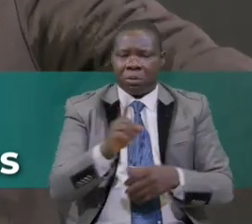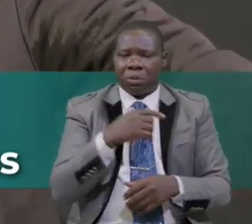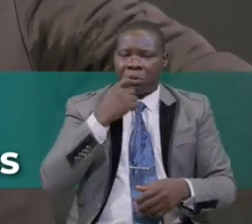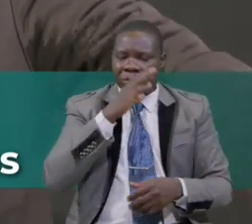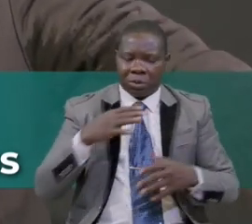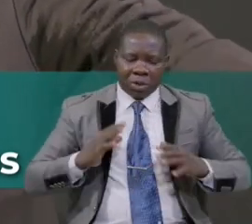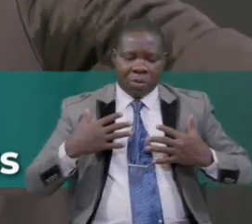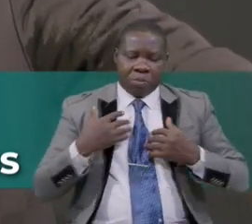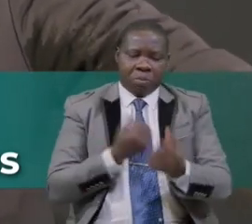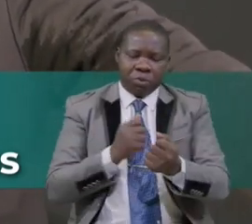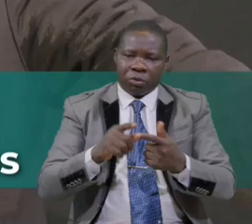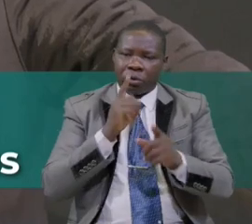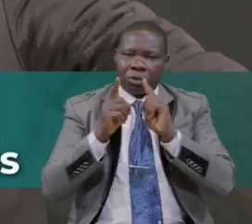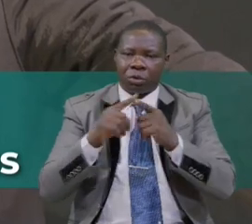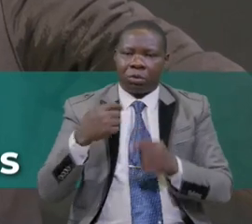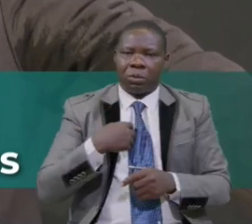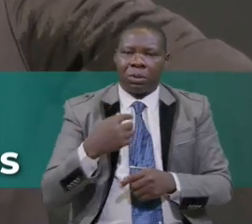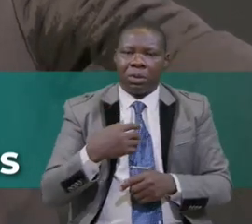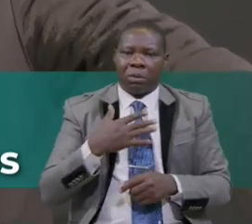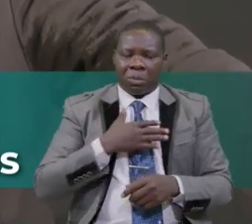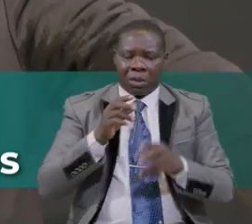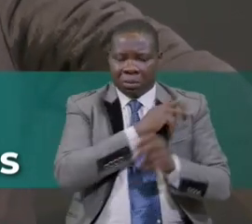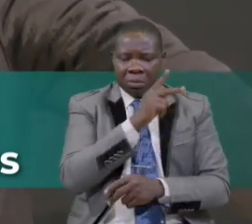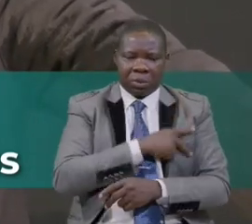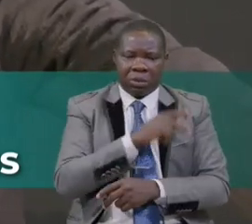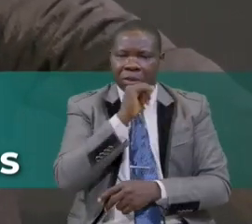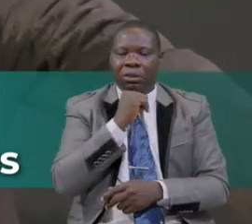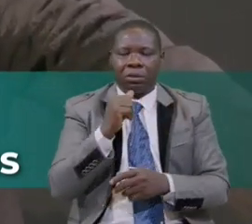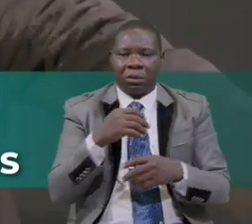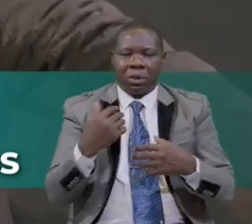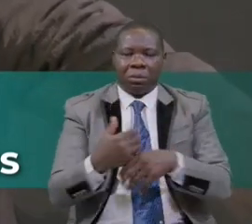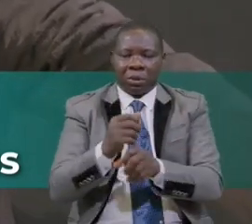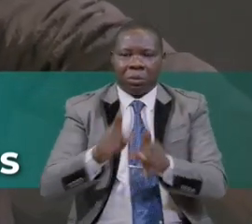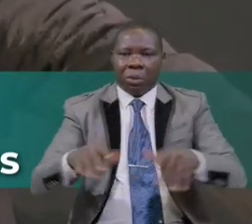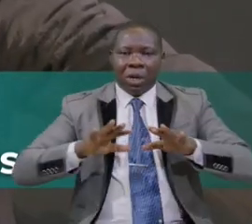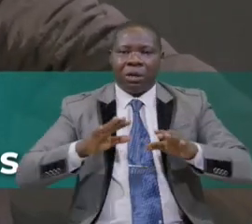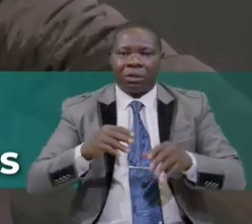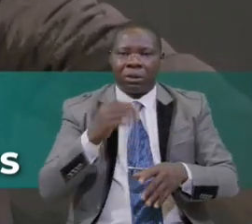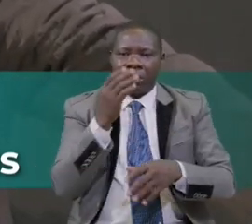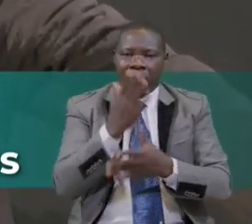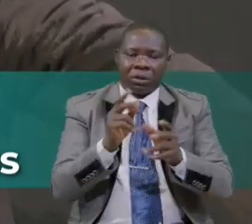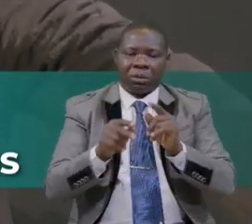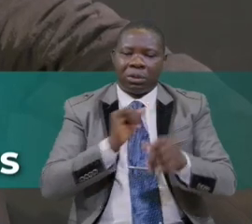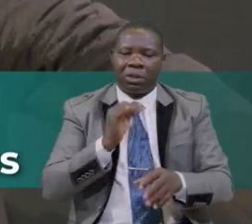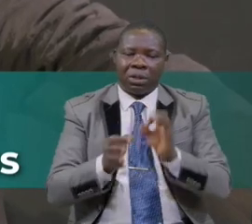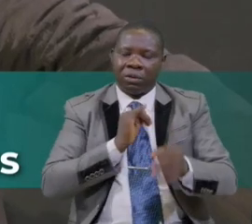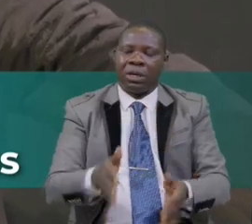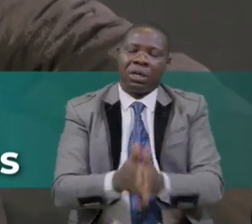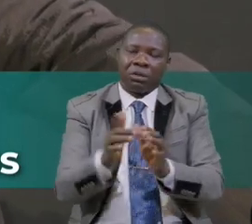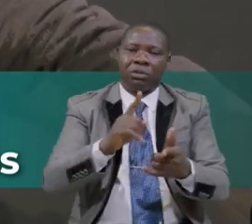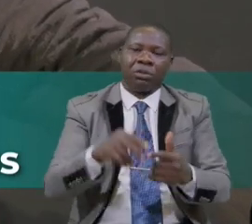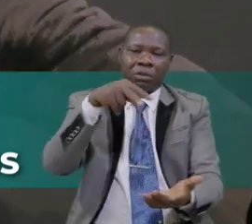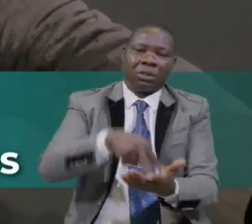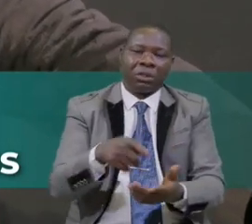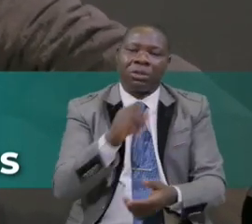moi. Ma personnalité n'intimide personne. Si je vous dis de vous lever maintenant, vous êtes plus élancé que moi